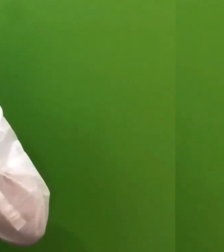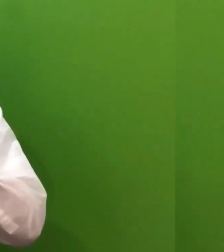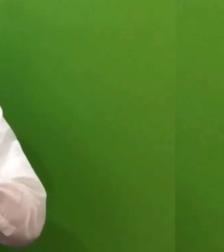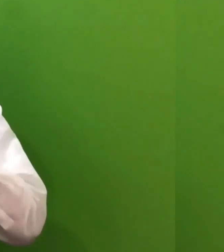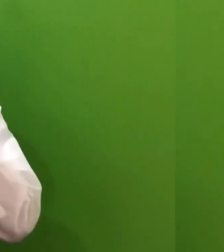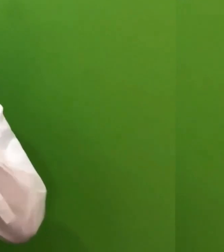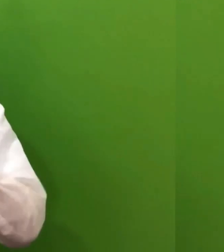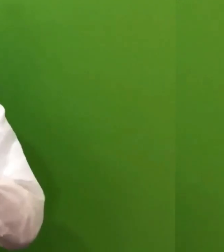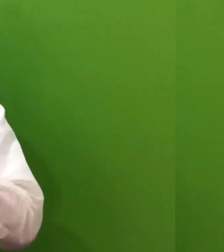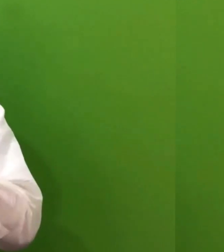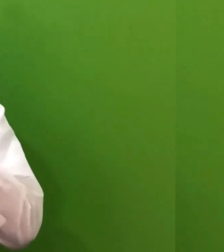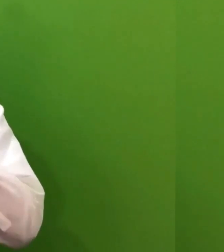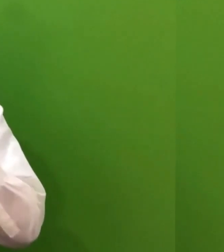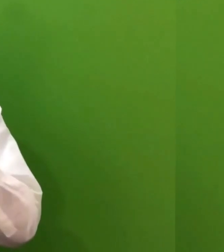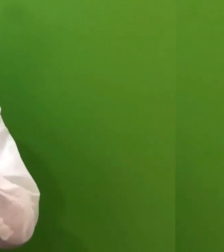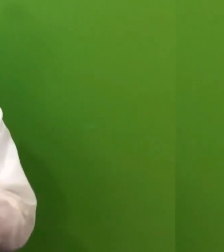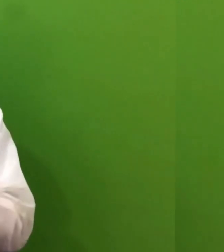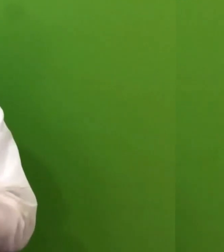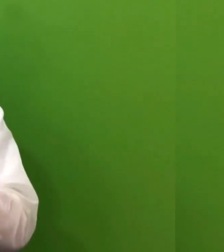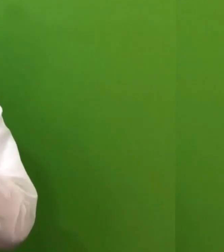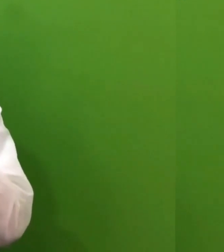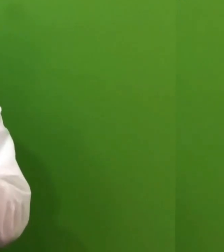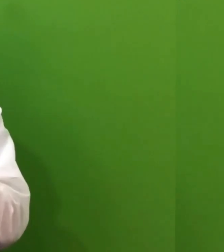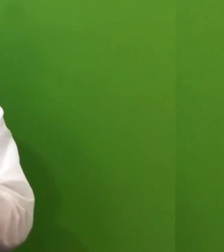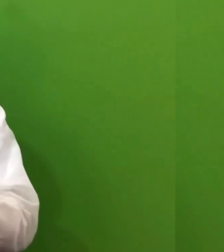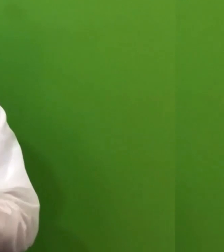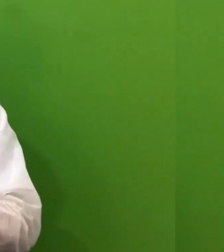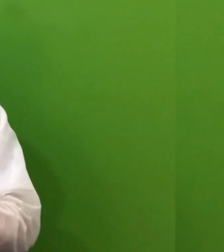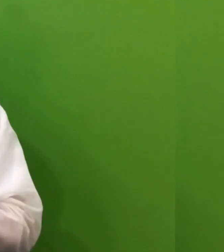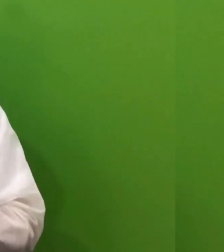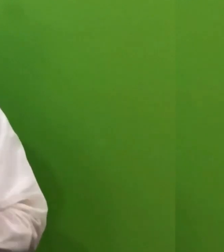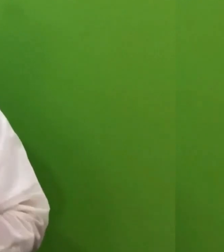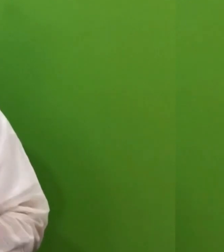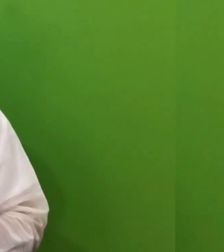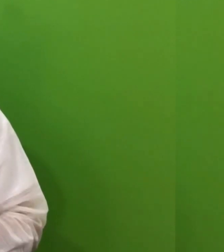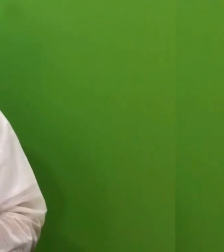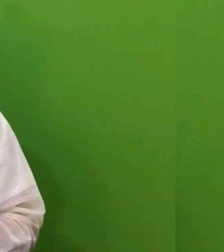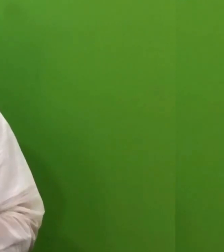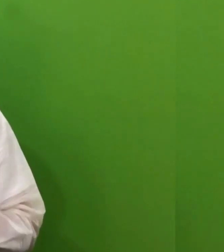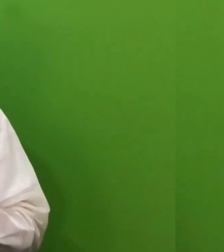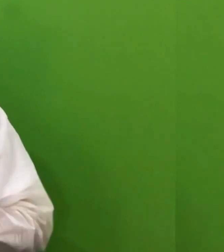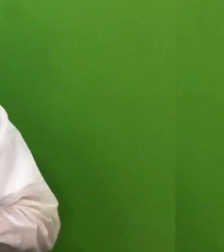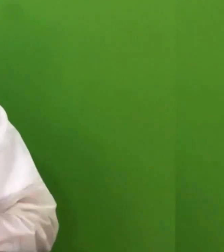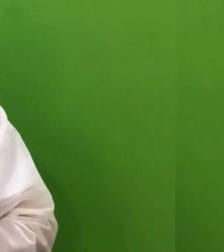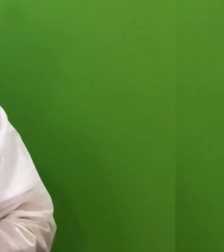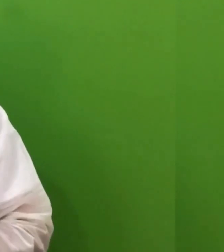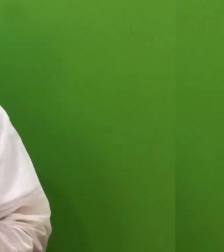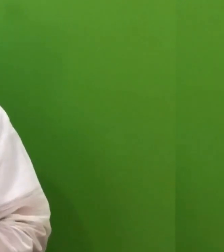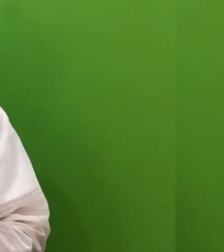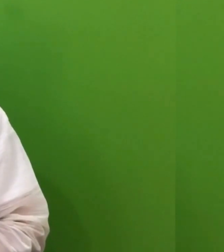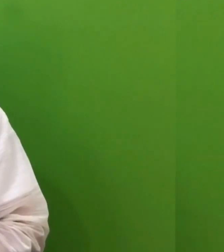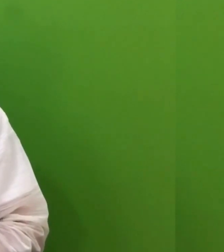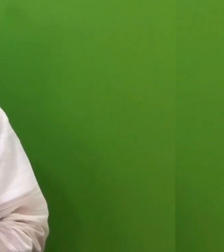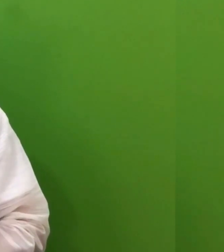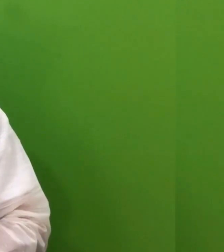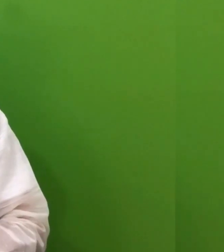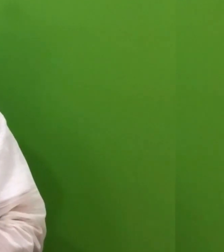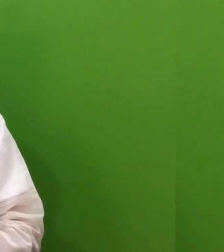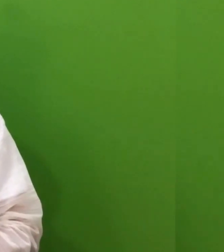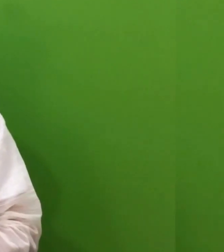그 하나님의 말씀을 붙잡고 이 시간 다 같이 하나님께 기도 드리겠습니다.